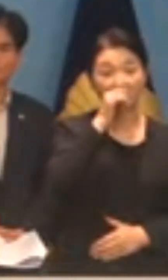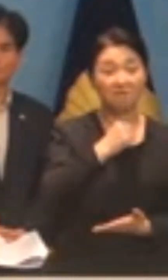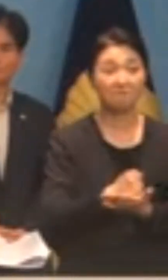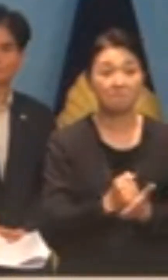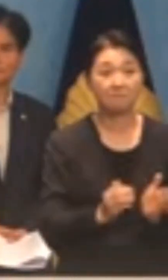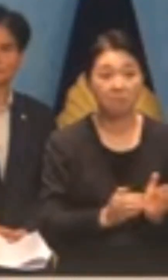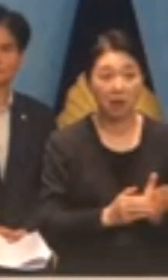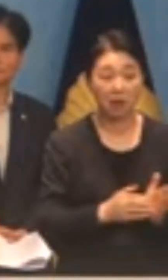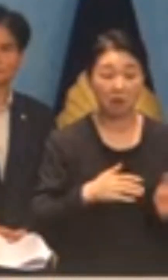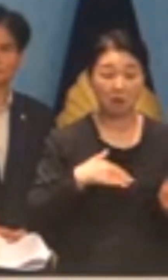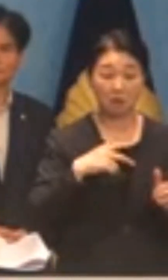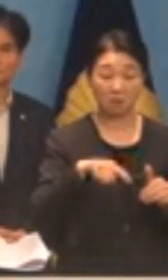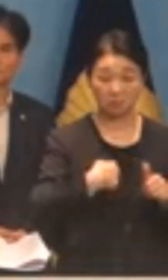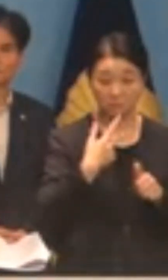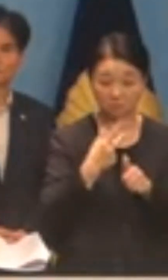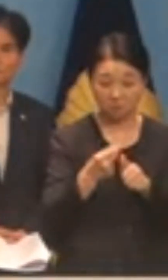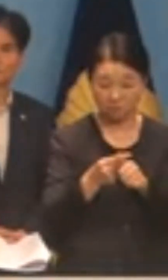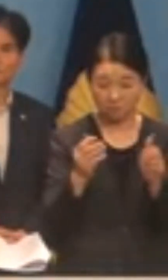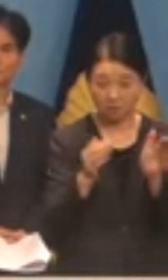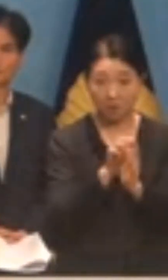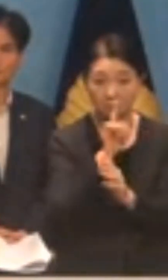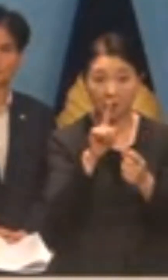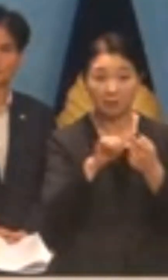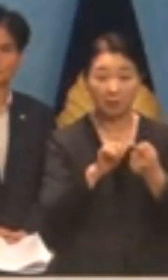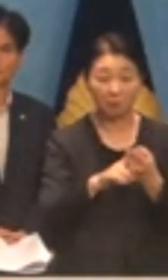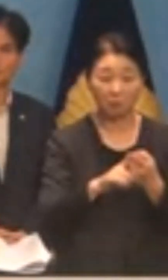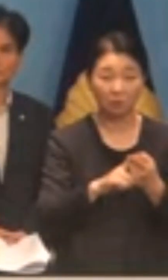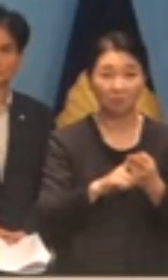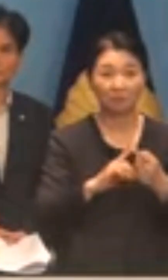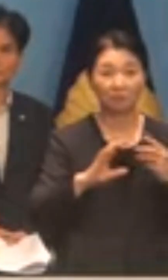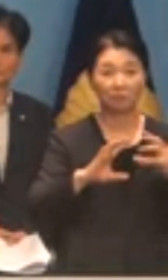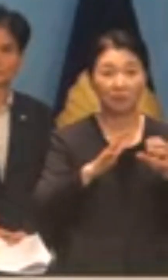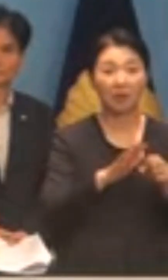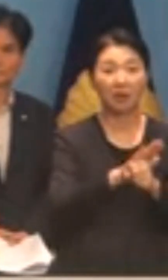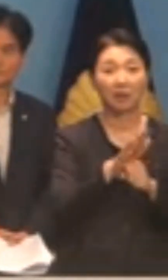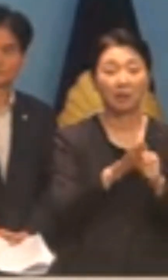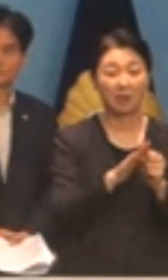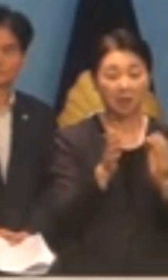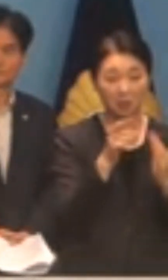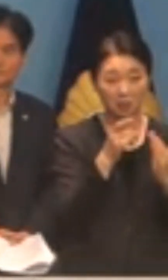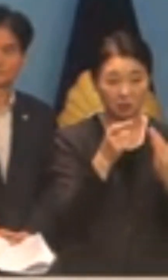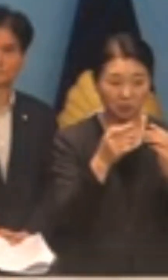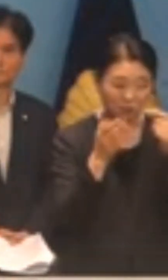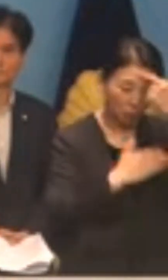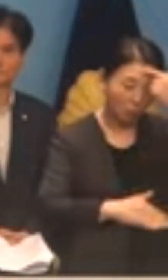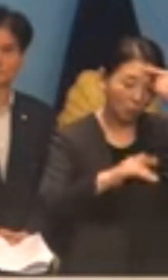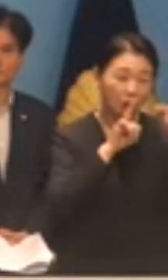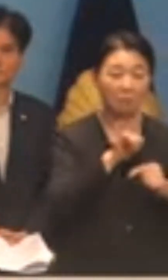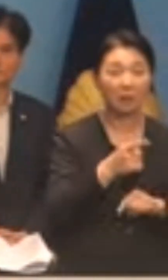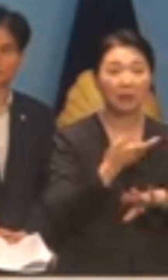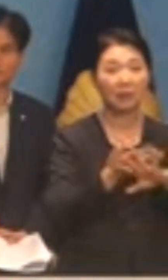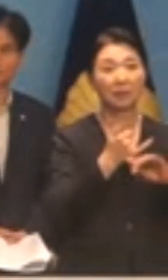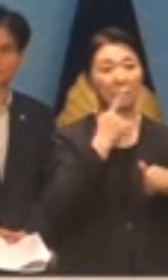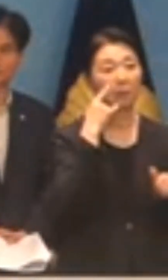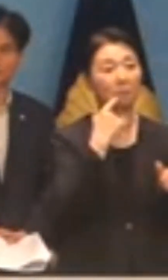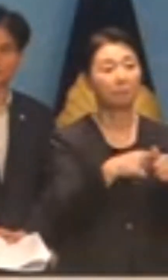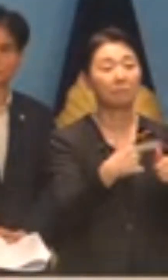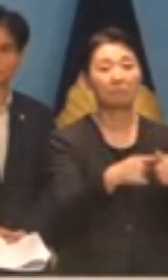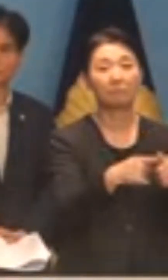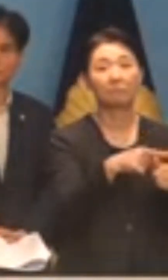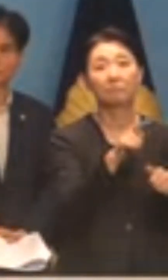세뇌된 자신의 말로 애국 상도라고 칭하며 남을 쉽게 단정합니다.